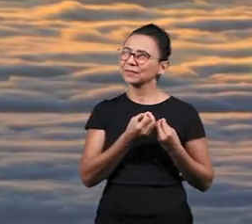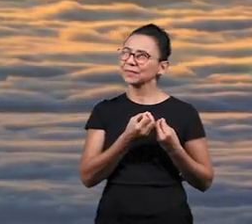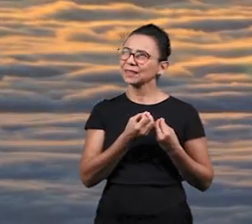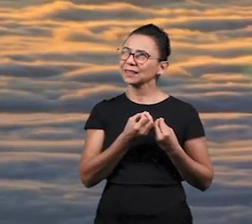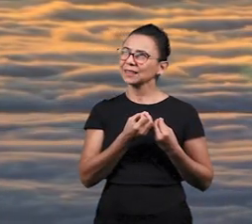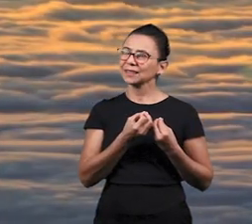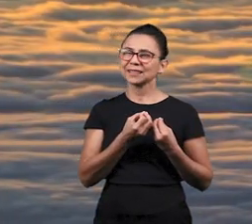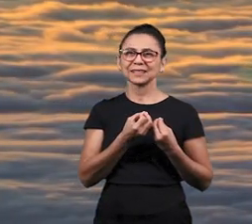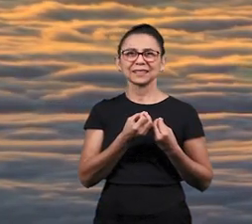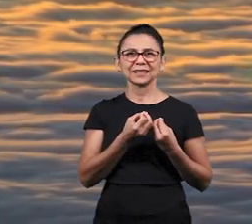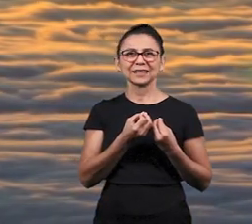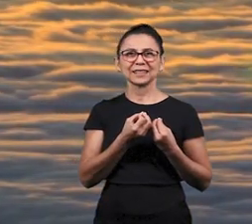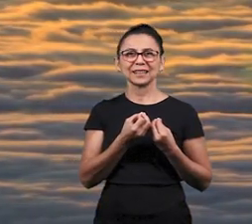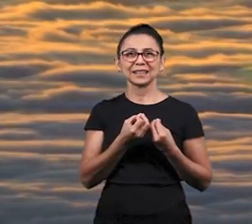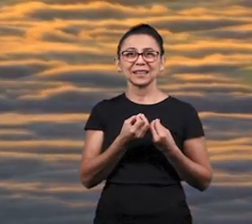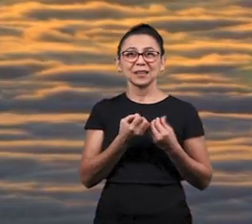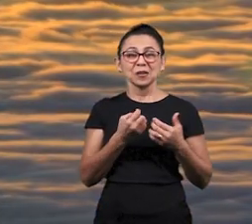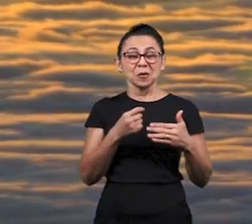понять